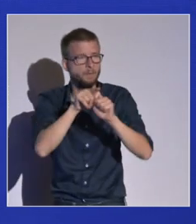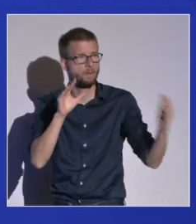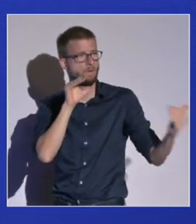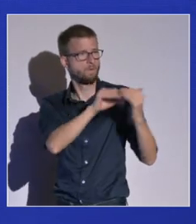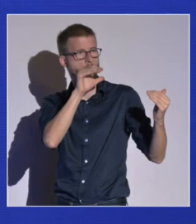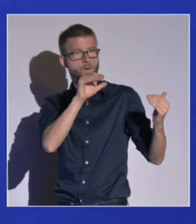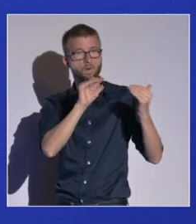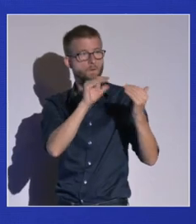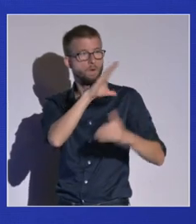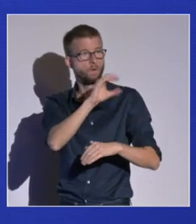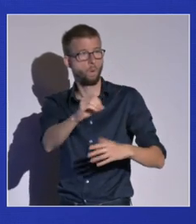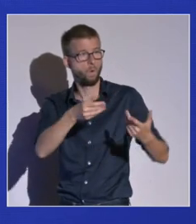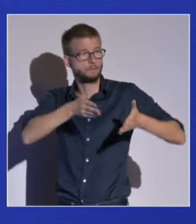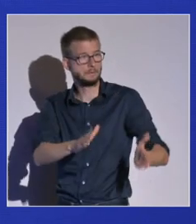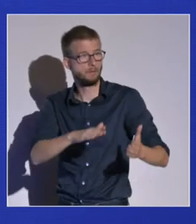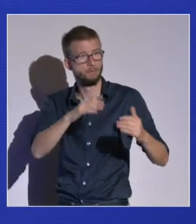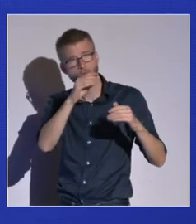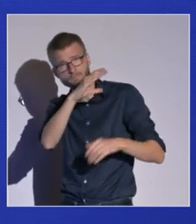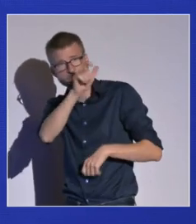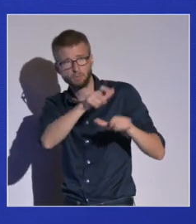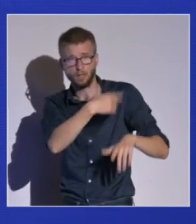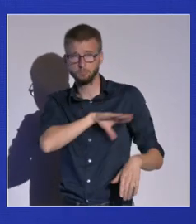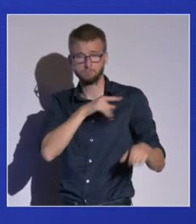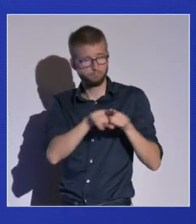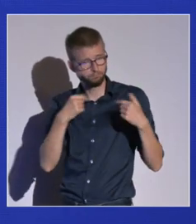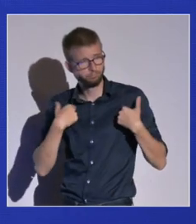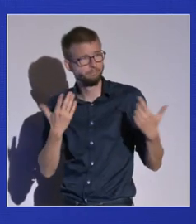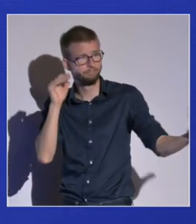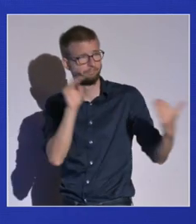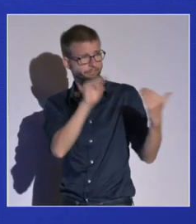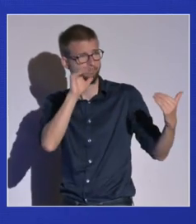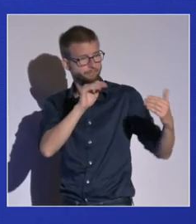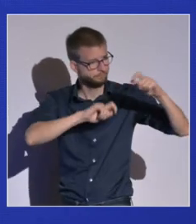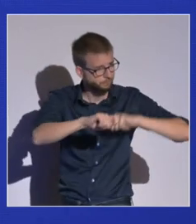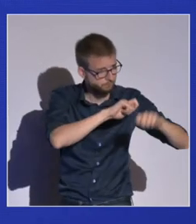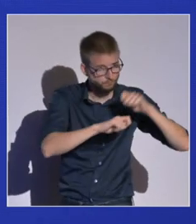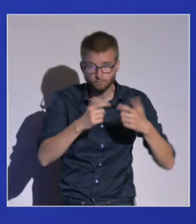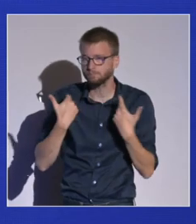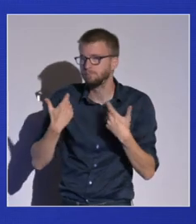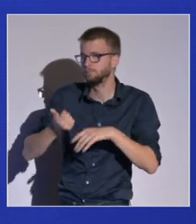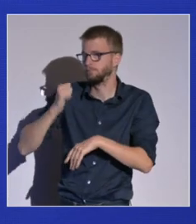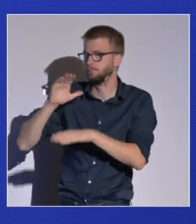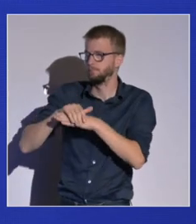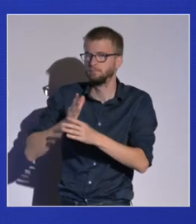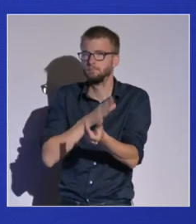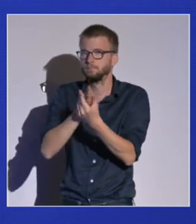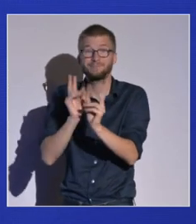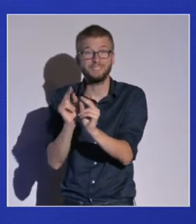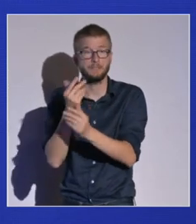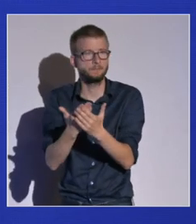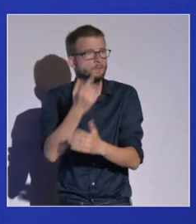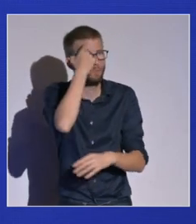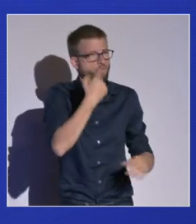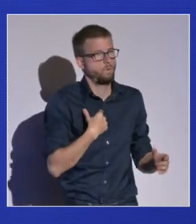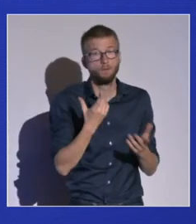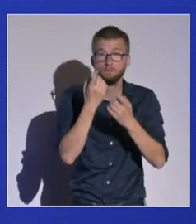démocratie, que j'ai expliqué hier soir à l'occasion d'une intervention fortuite. Moi, je crois que la